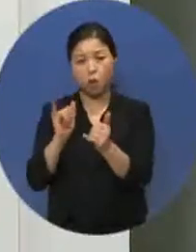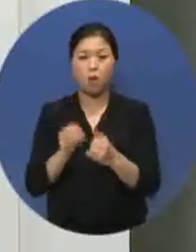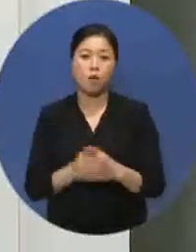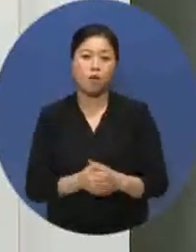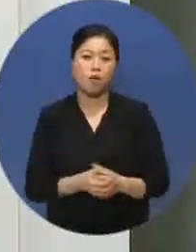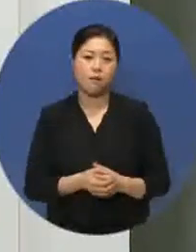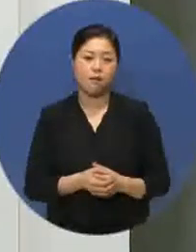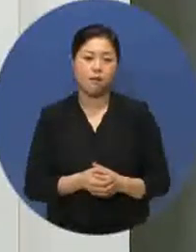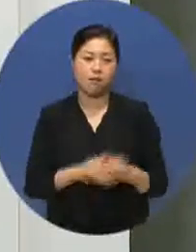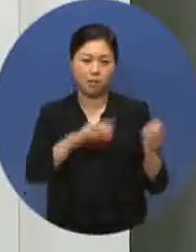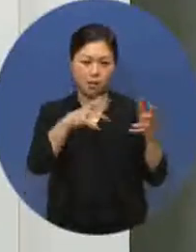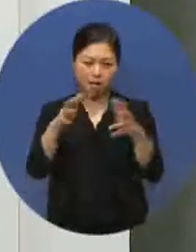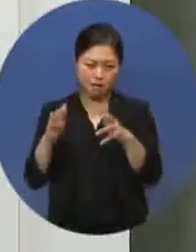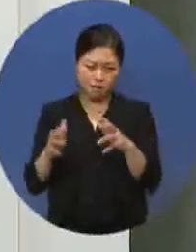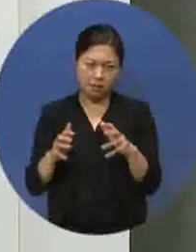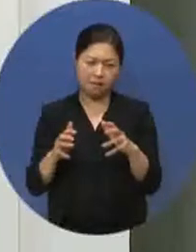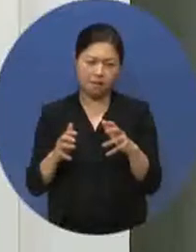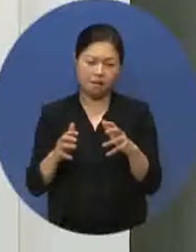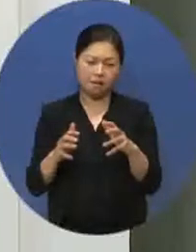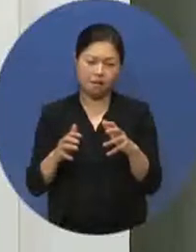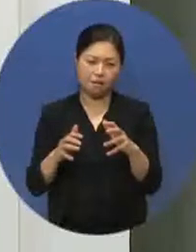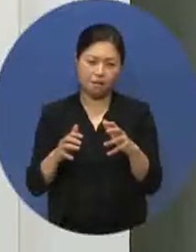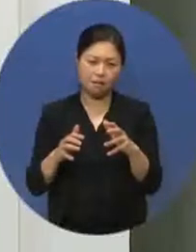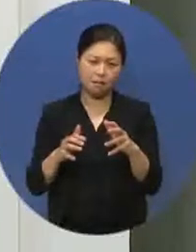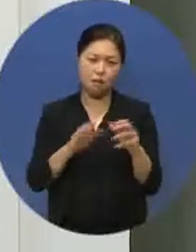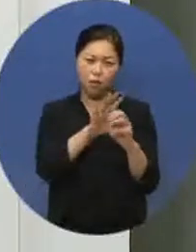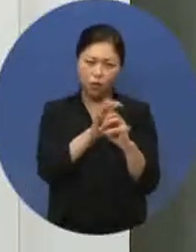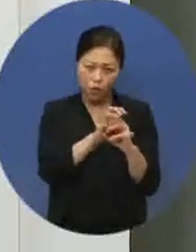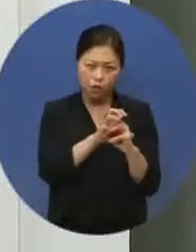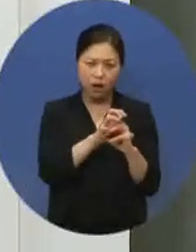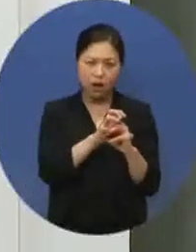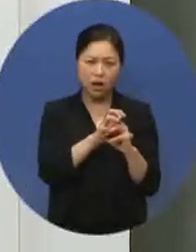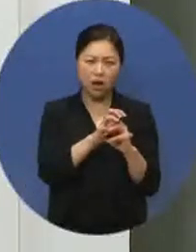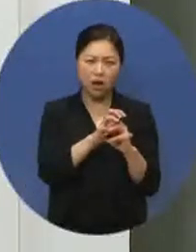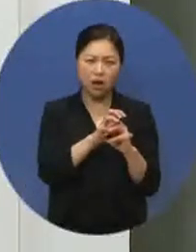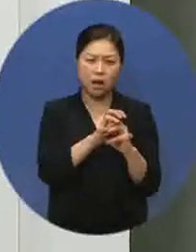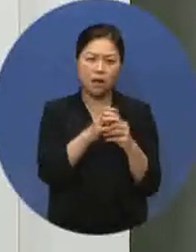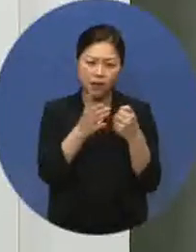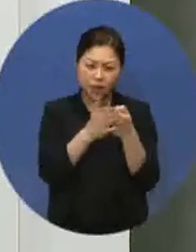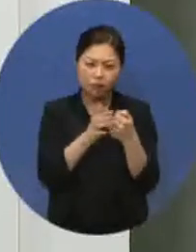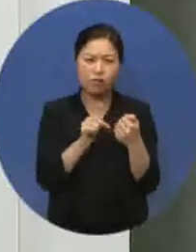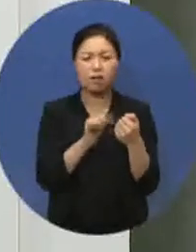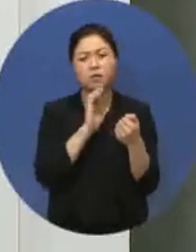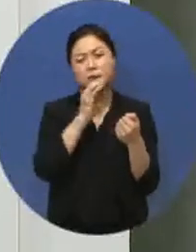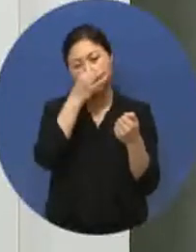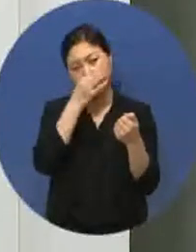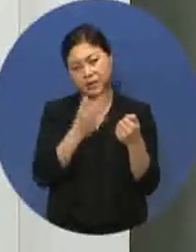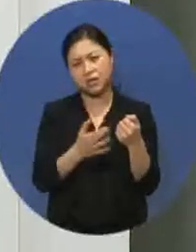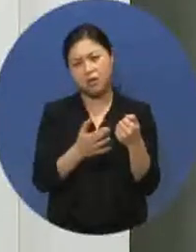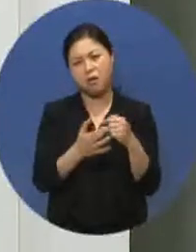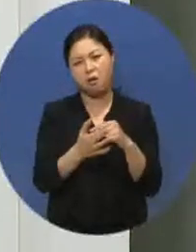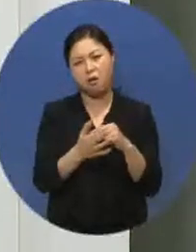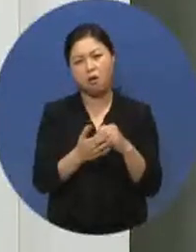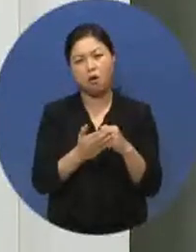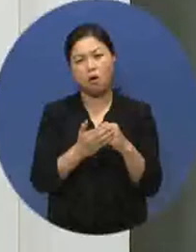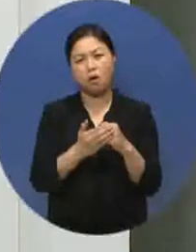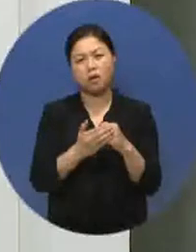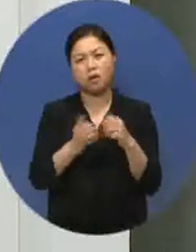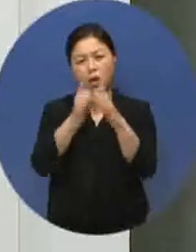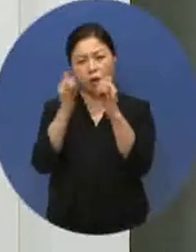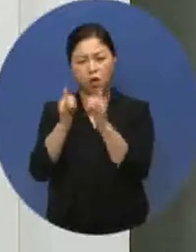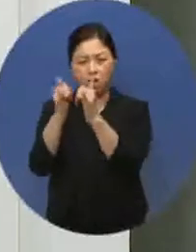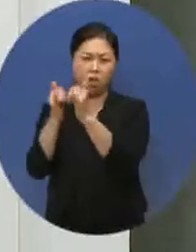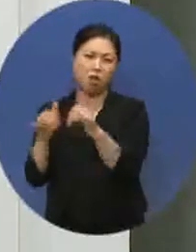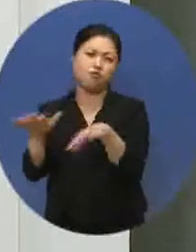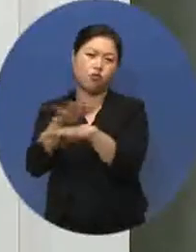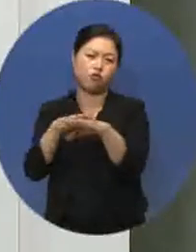각 나라마다 이 코로나 바이러스 때문에 아주 힘든 국제사회가 진행되고 있습니다.